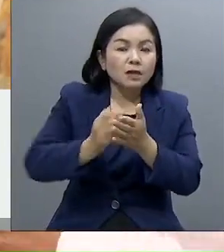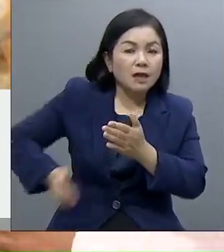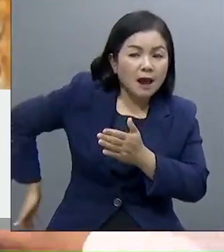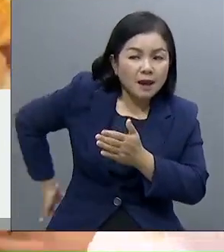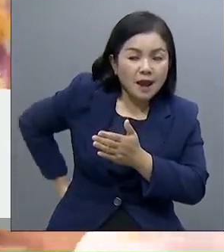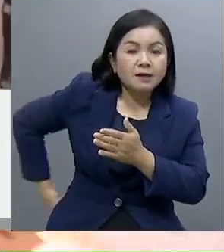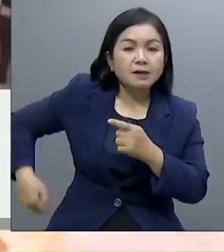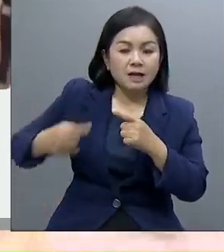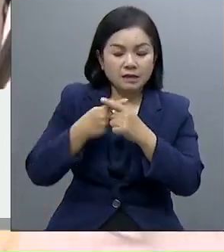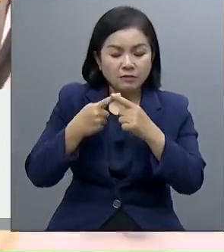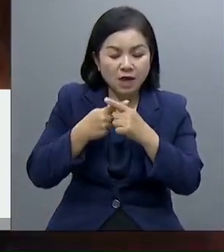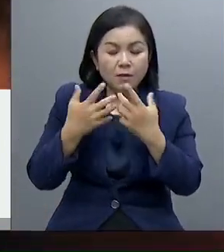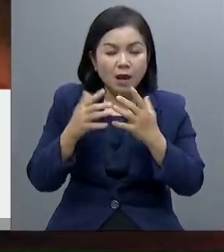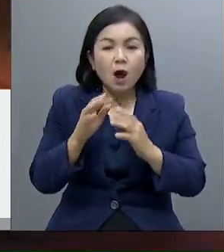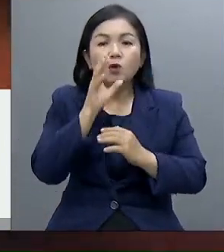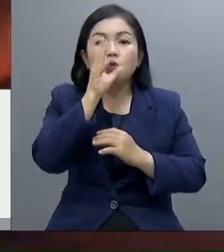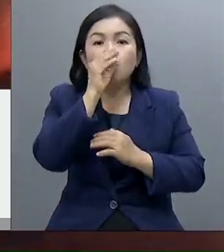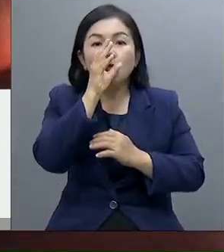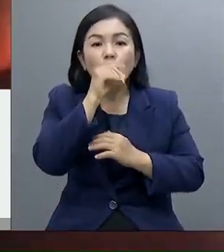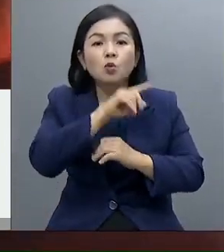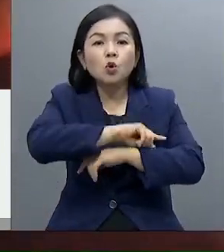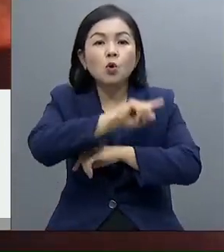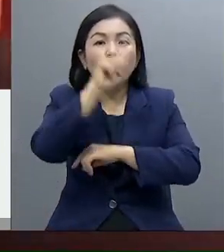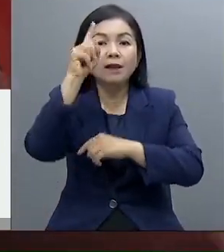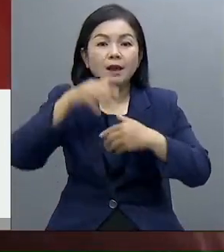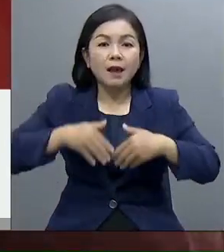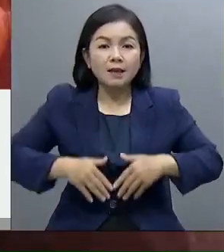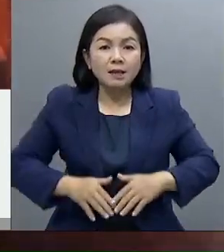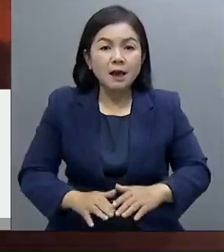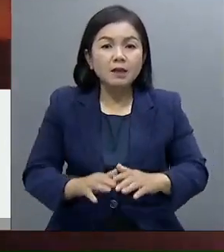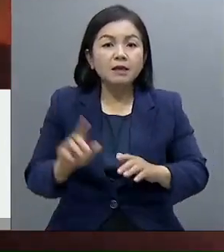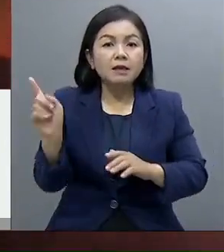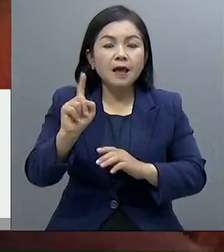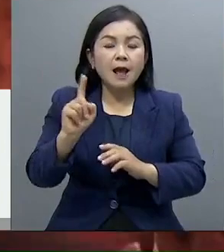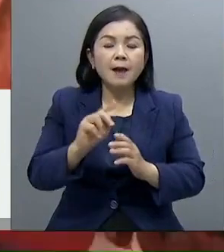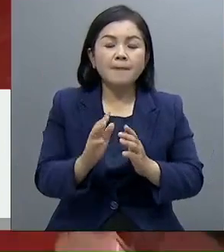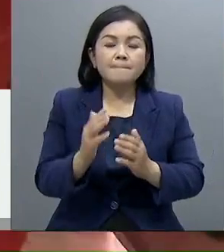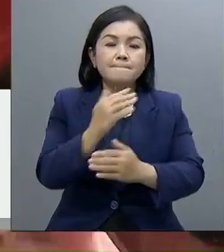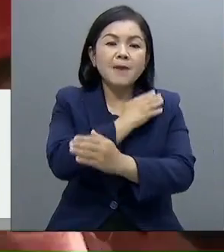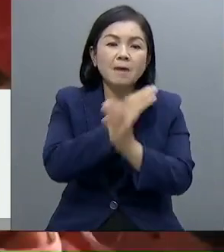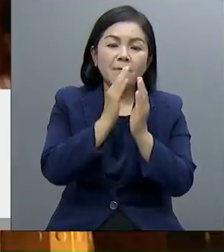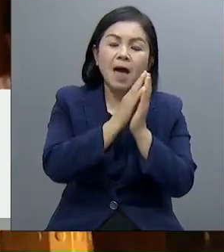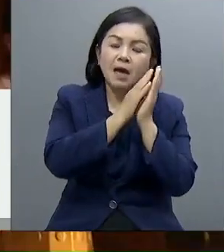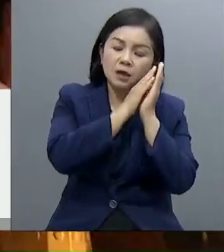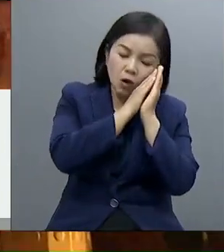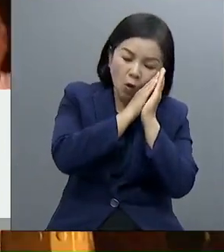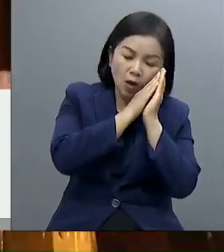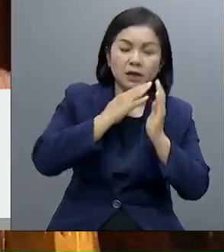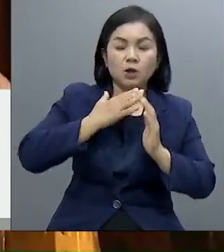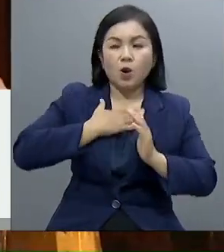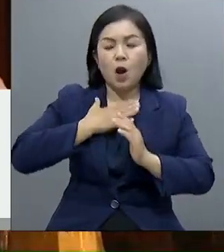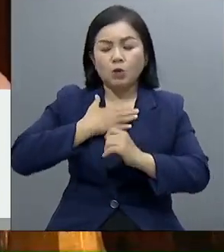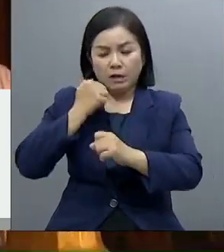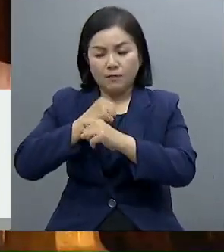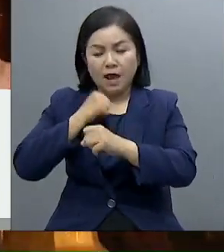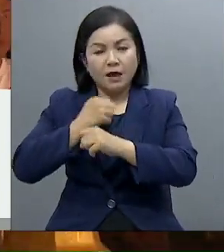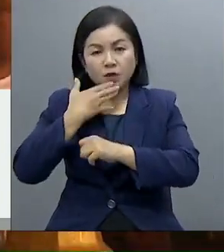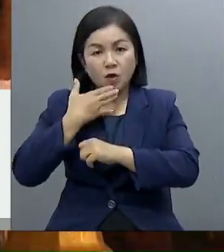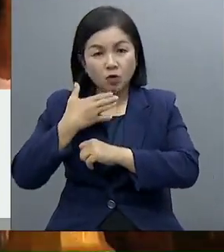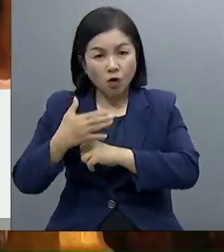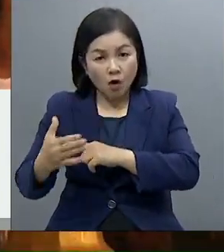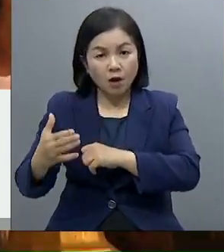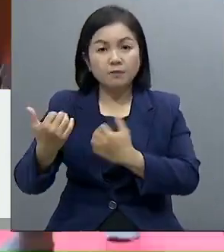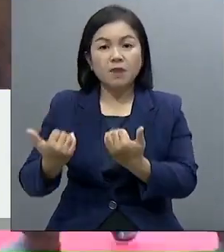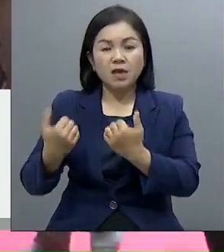วงหนึ่งกล่าวกับผู้สื่อข่าวว่าวันเกิดของผมคือปางพระนอนแต่ไม่ค่อยได้นอนทำแต่งานและเมื่อสักครู่เดินขึ้นมาช่ว